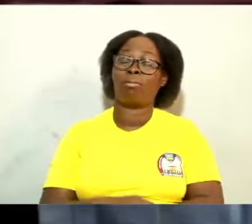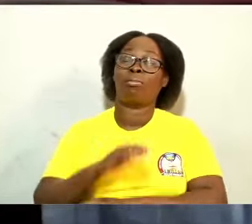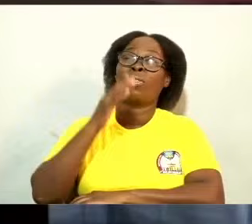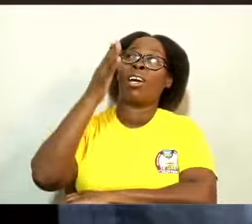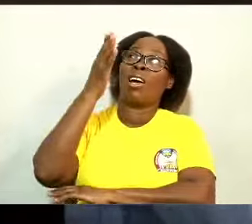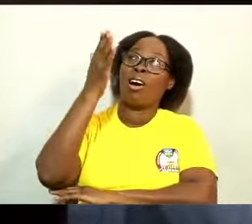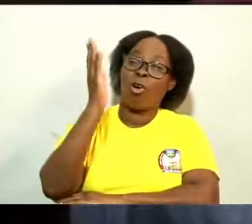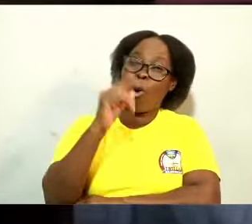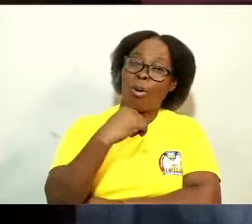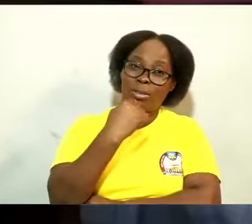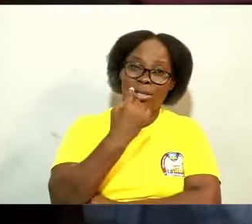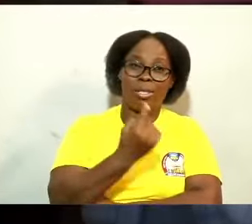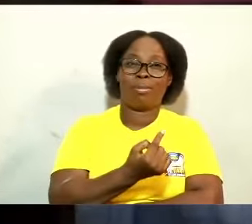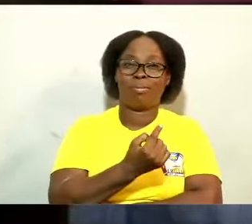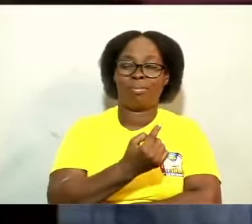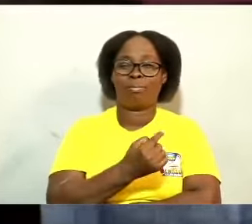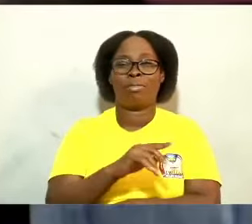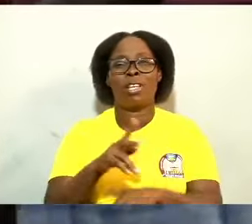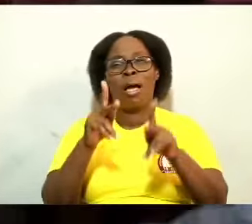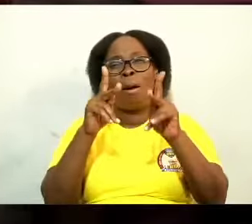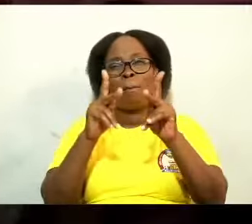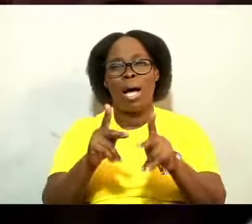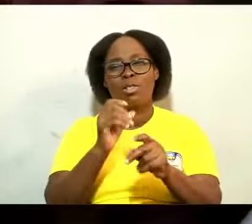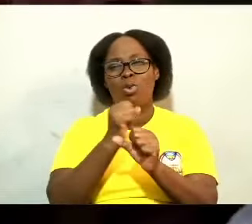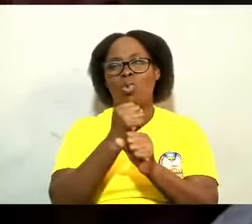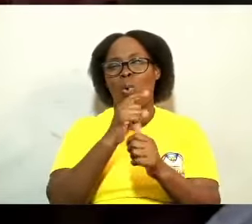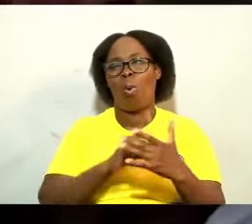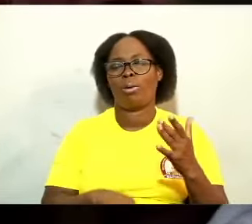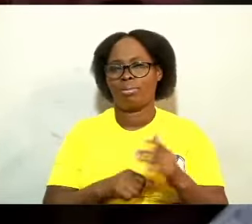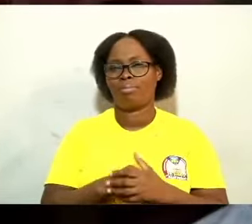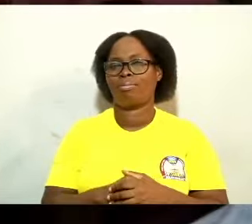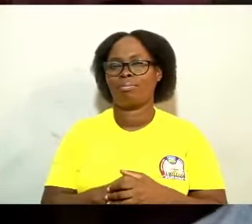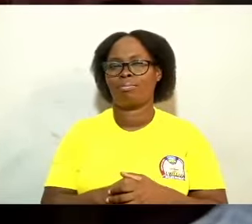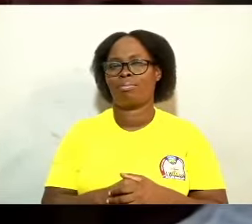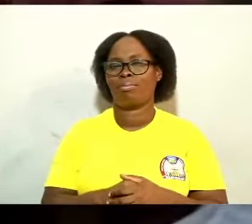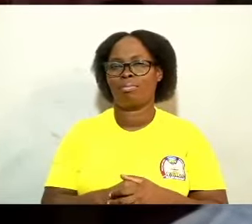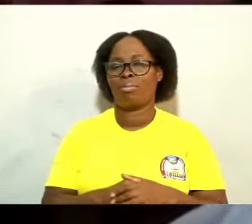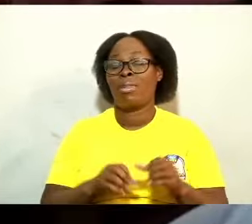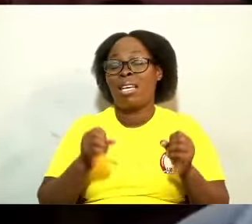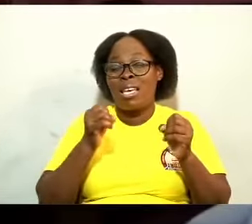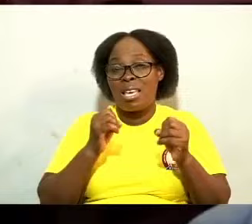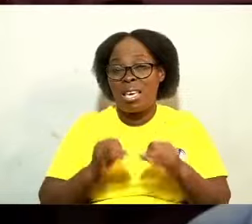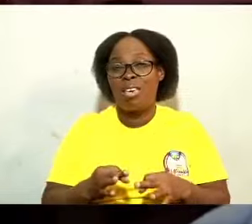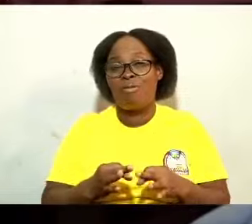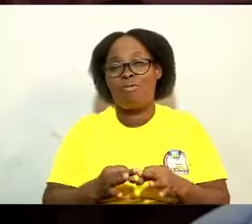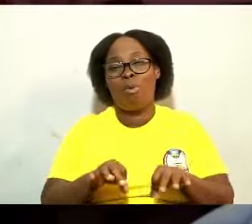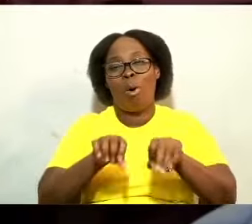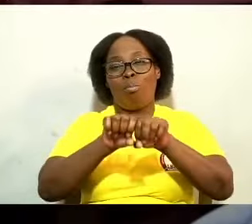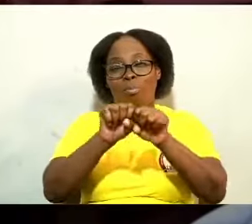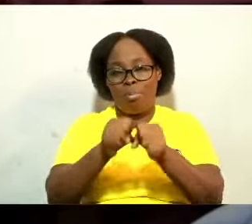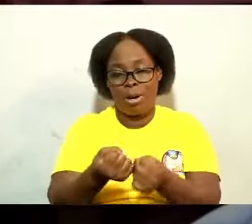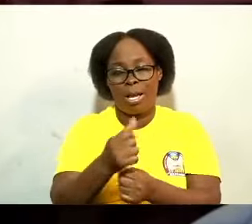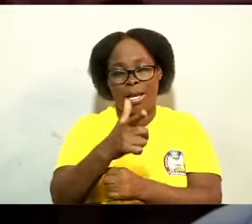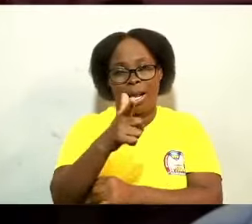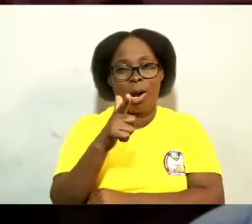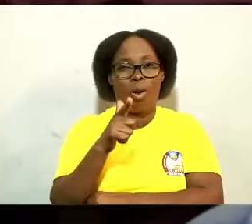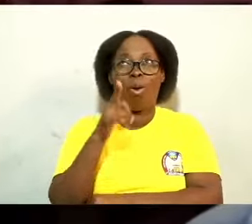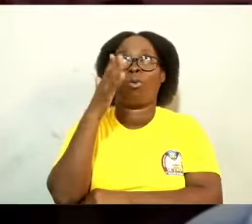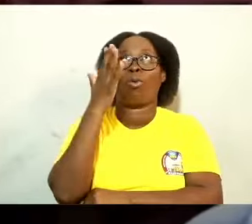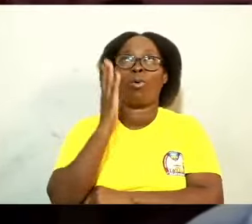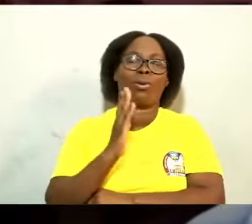Mungu anasema mtu afanye nini ikiwa alikuwa anavunja amri za